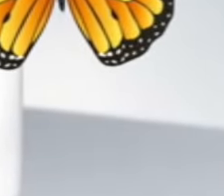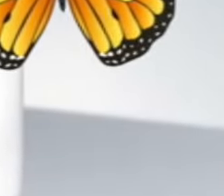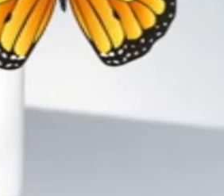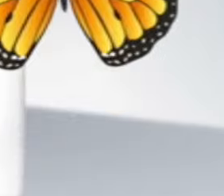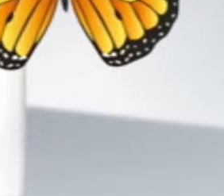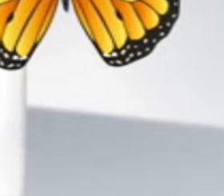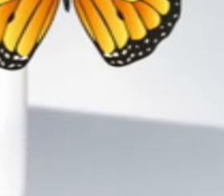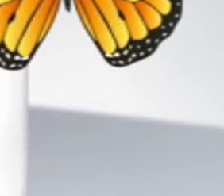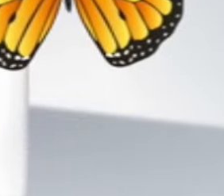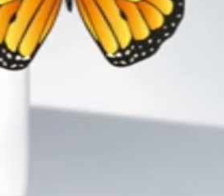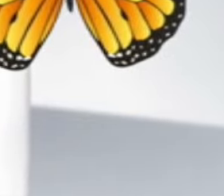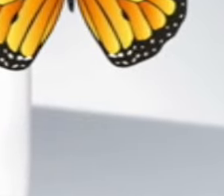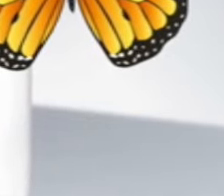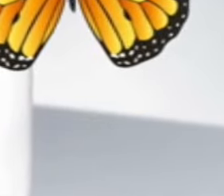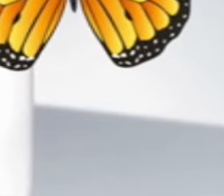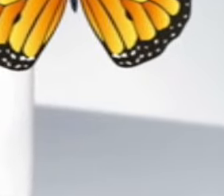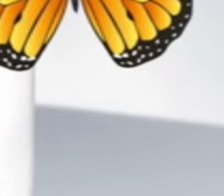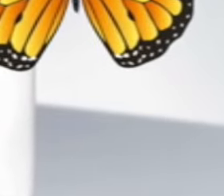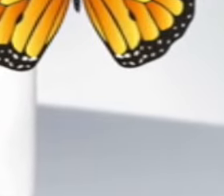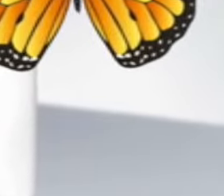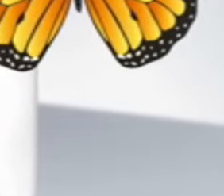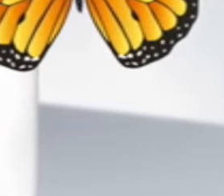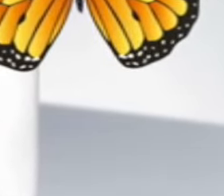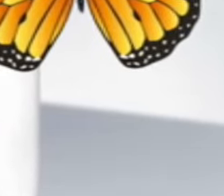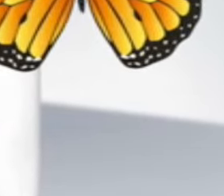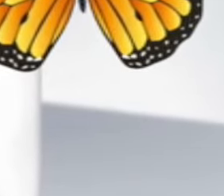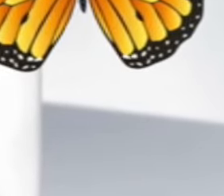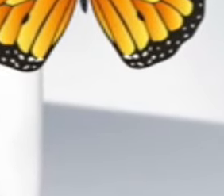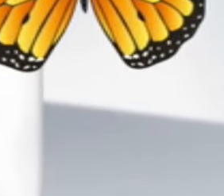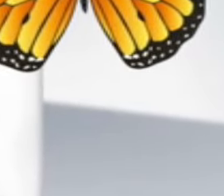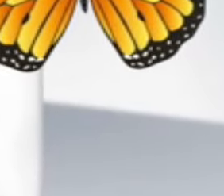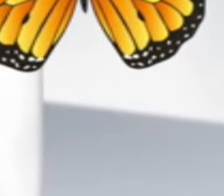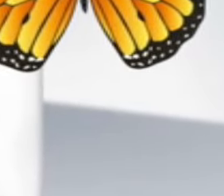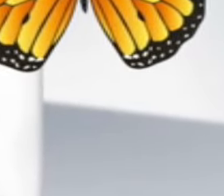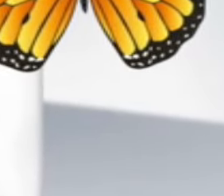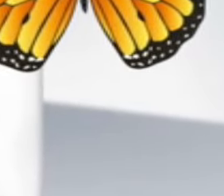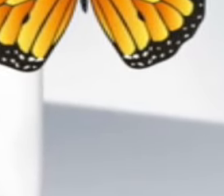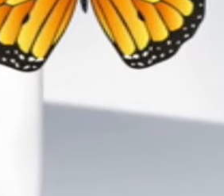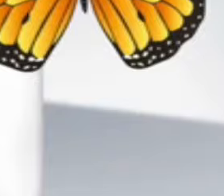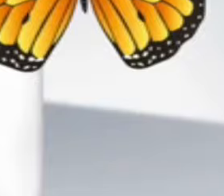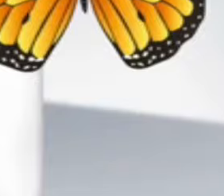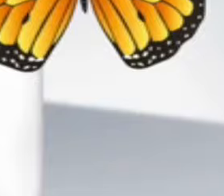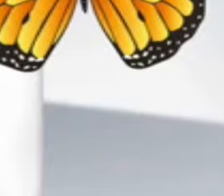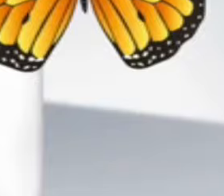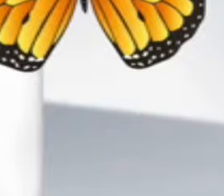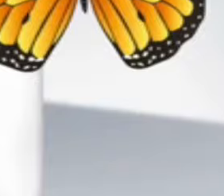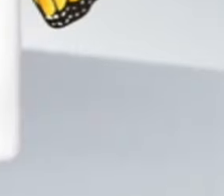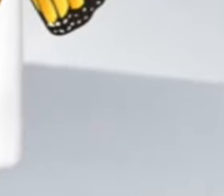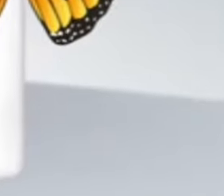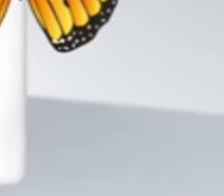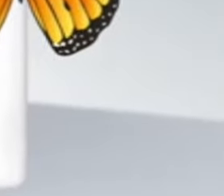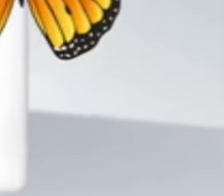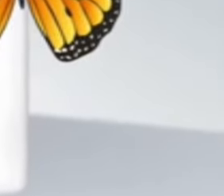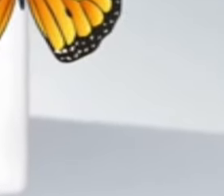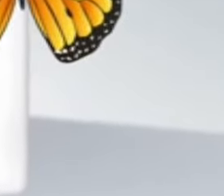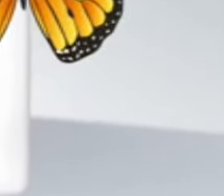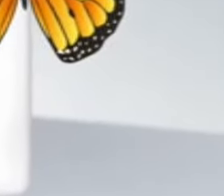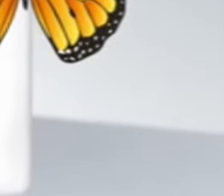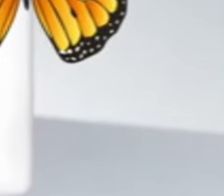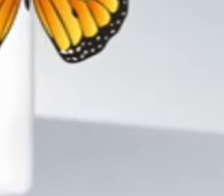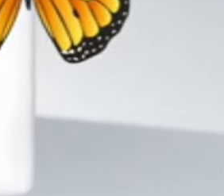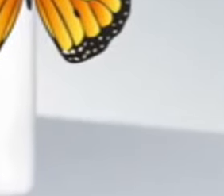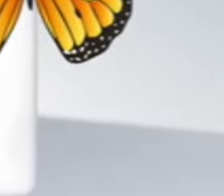ambao hubadilisha vyakula. Mtaalamu wa wadudu Daniel Ochieng Gamba anasema sababu zingine za vipepeo hao kuhama ni kuongeza uwezo